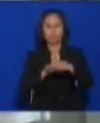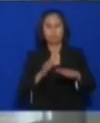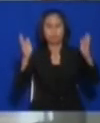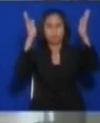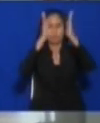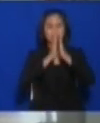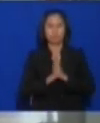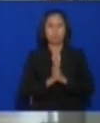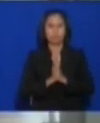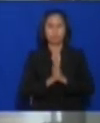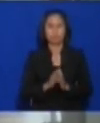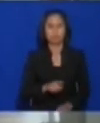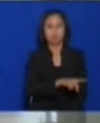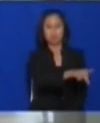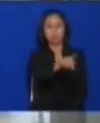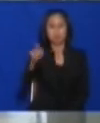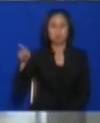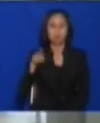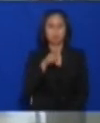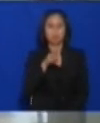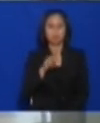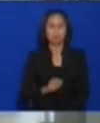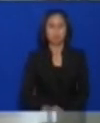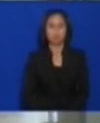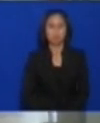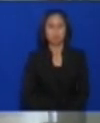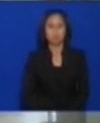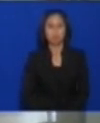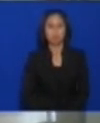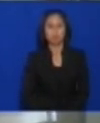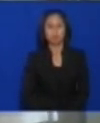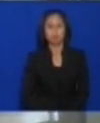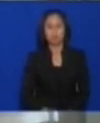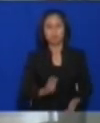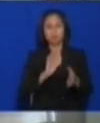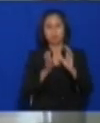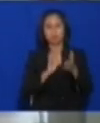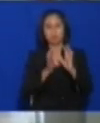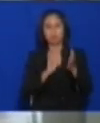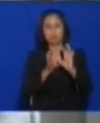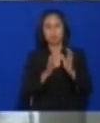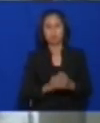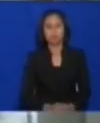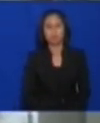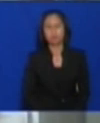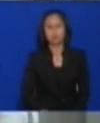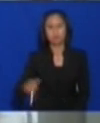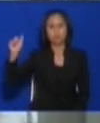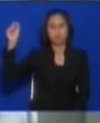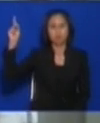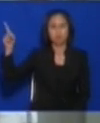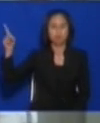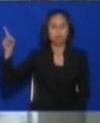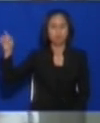sosial kemasyarakatan yang berkeadilan menciptakan kebijakan yang didasari oleh nilai keadilan sosial dalam berbagai